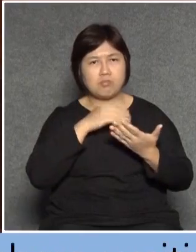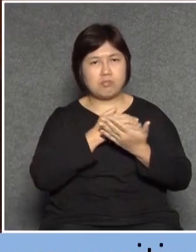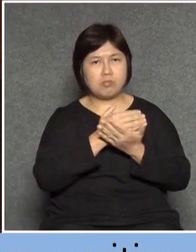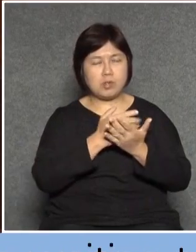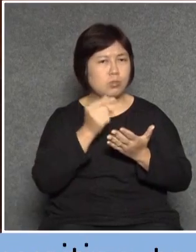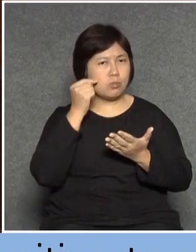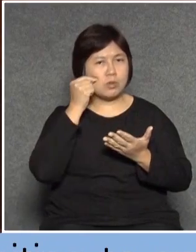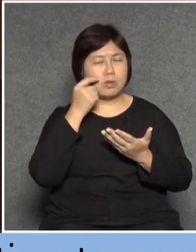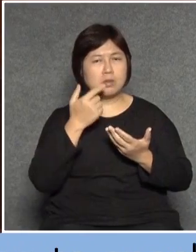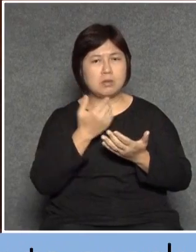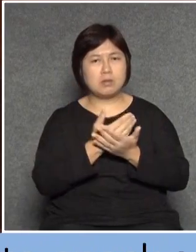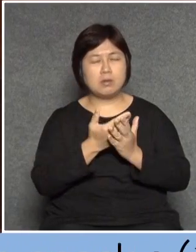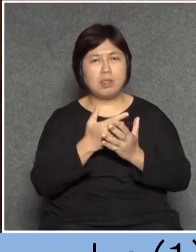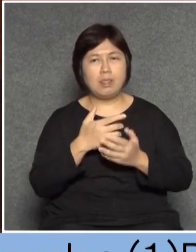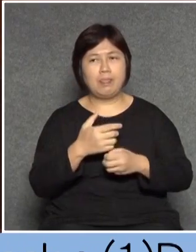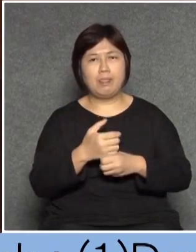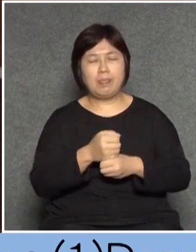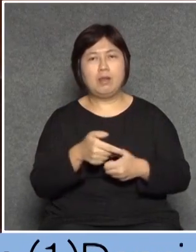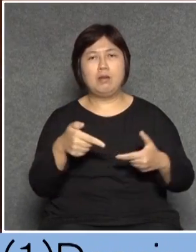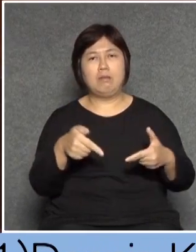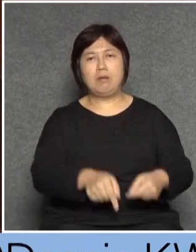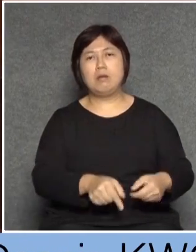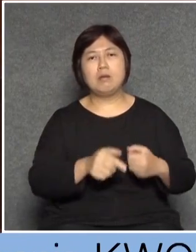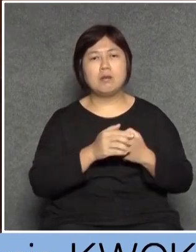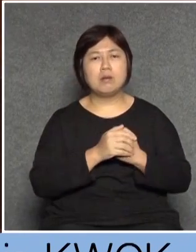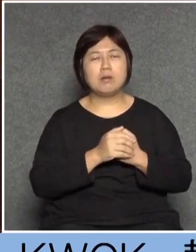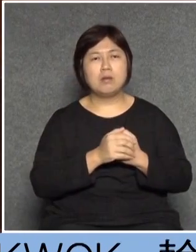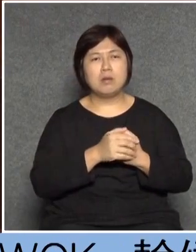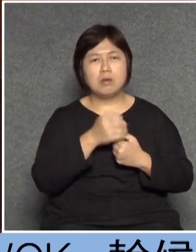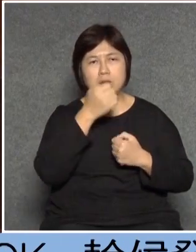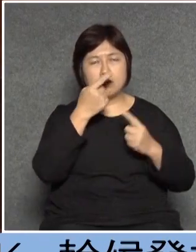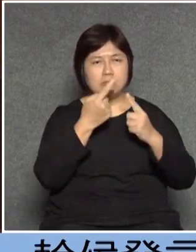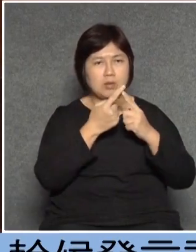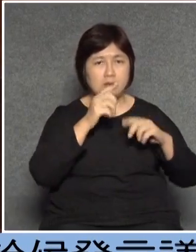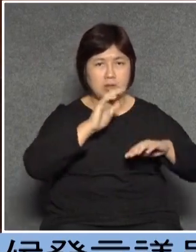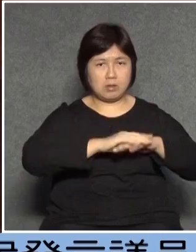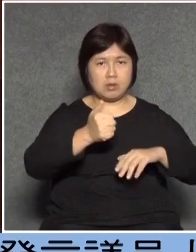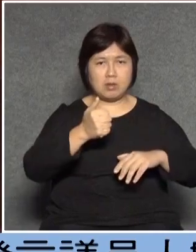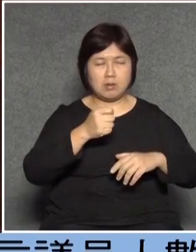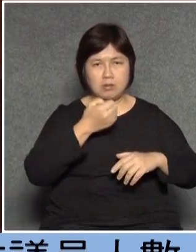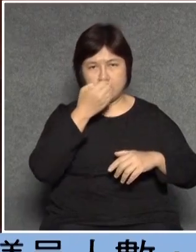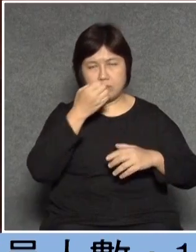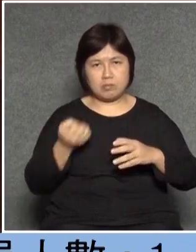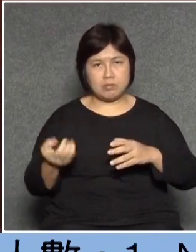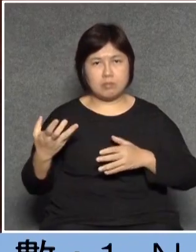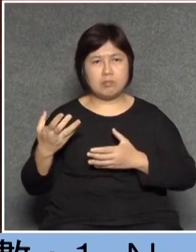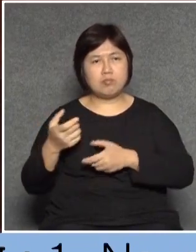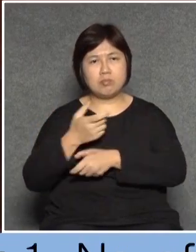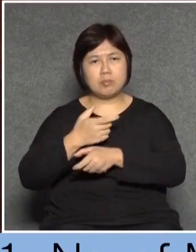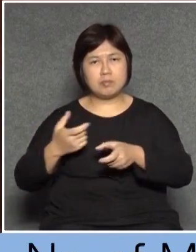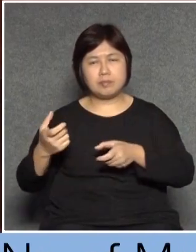空間，是吧？令到本地人才和本土產業它那個所謂